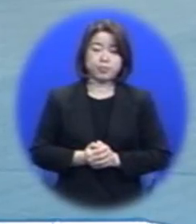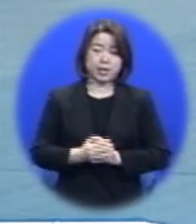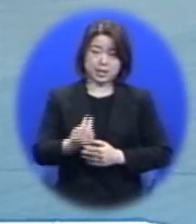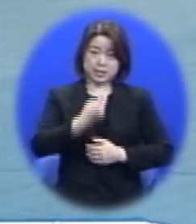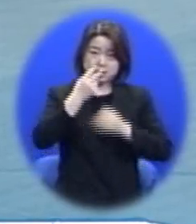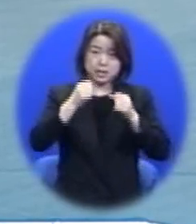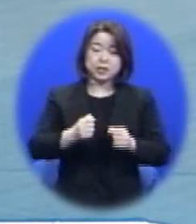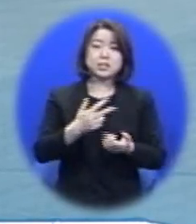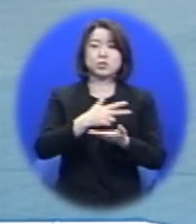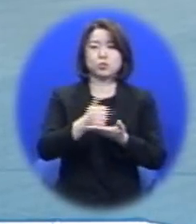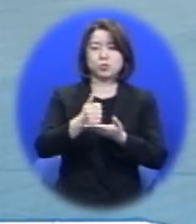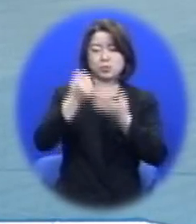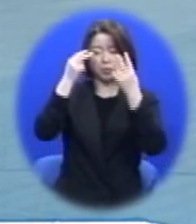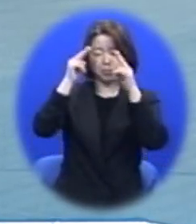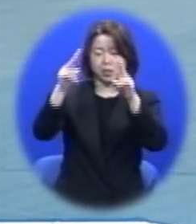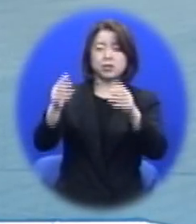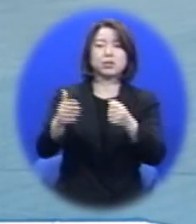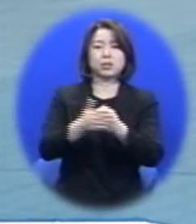살아계신 주님을 바라보았기 때문에,